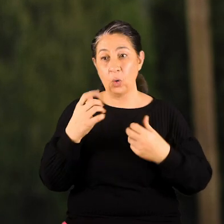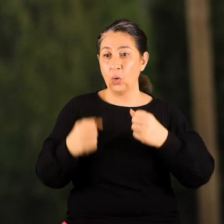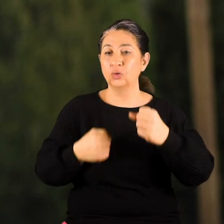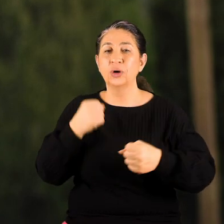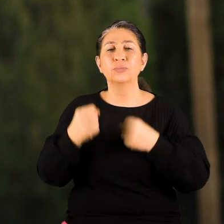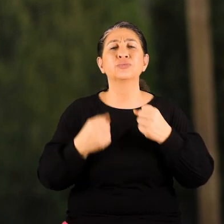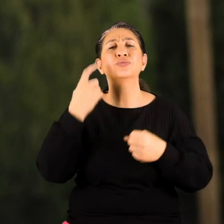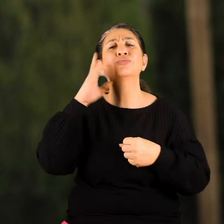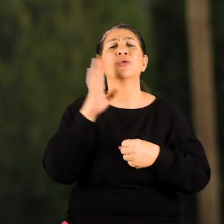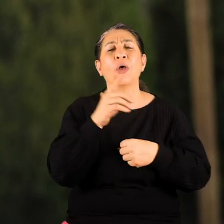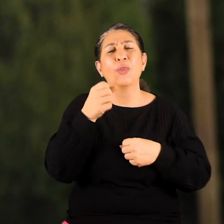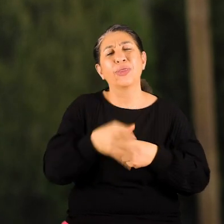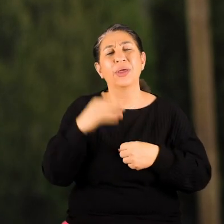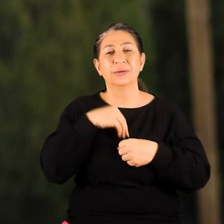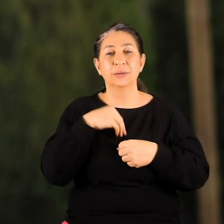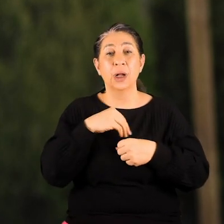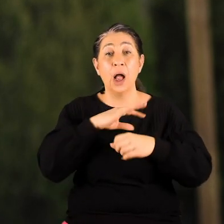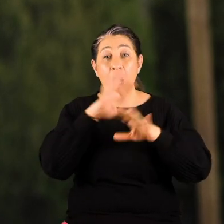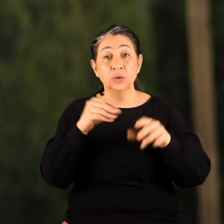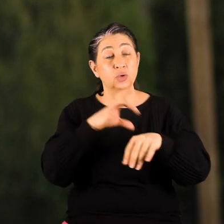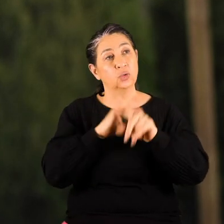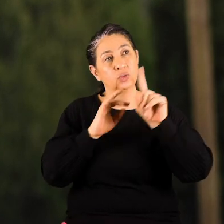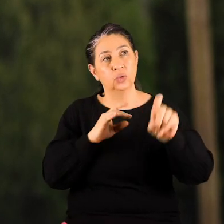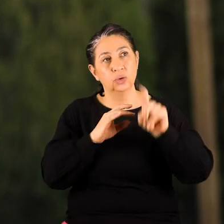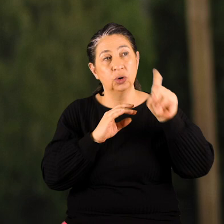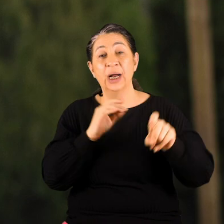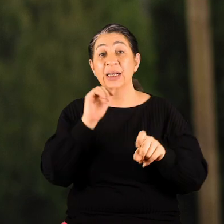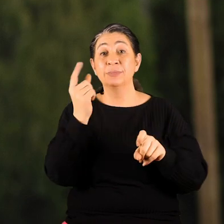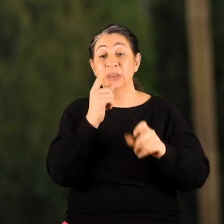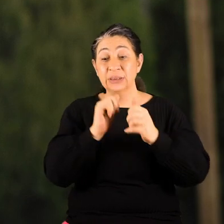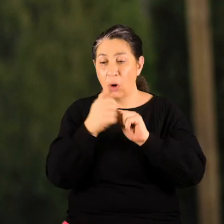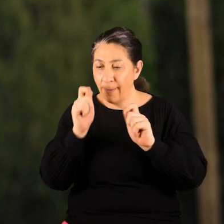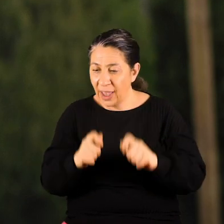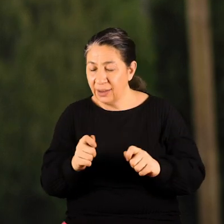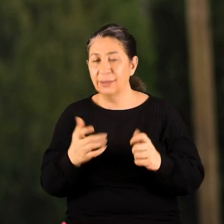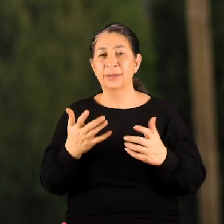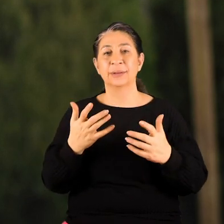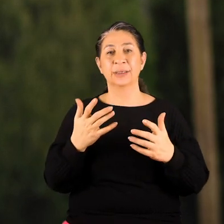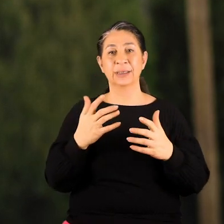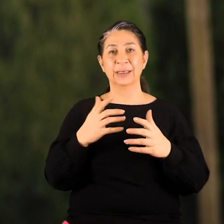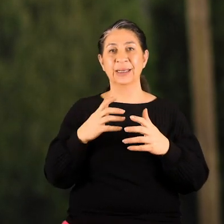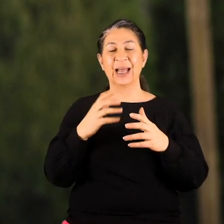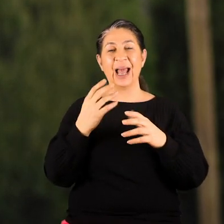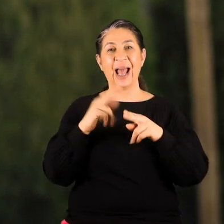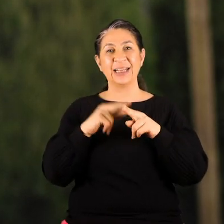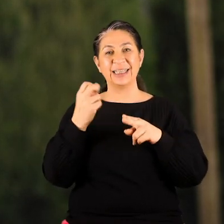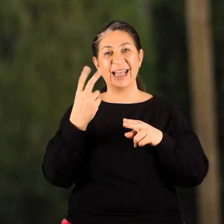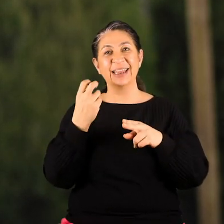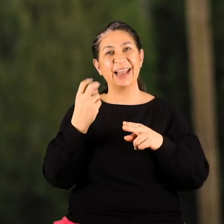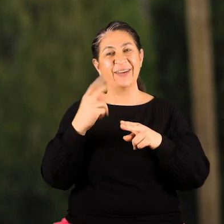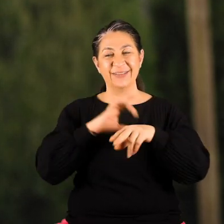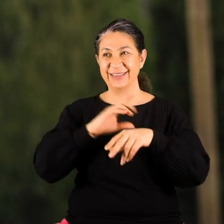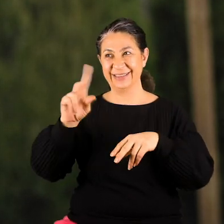Yani hiçbir şeyde spor yaparken, yani kanser tedavisinde doktora danışmadan hareket etmiyordum. Yani